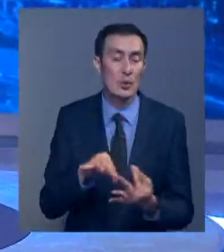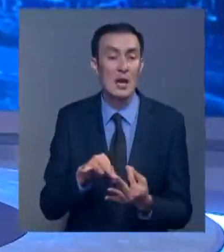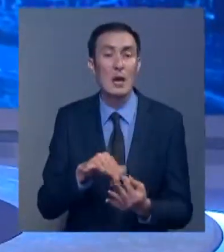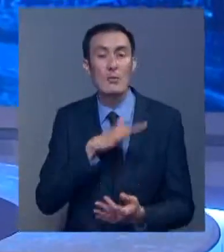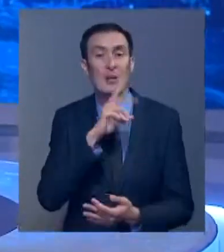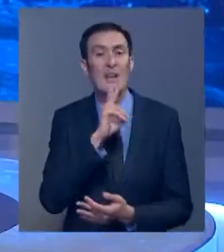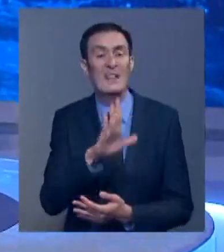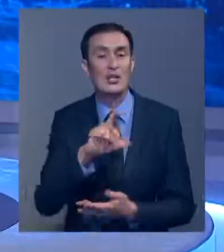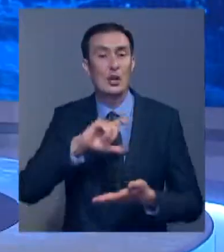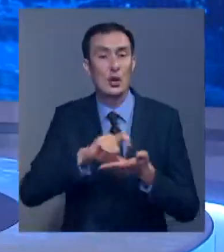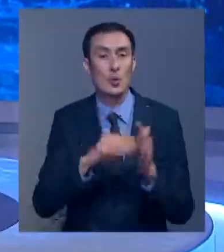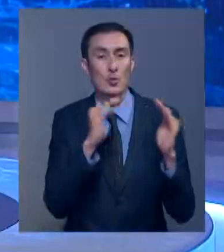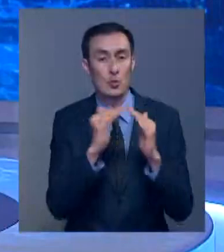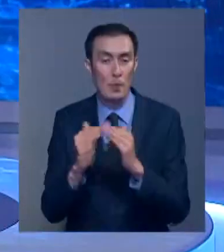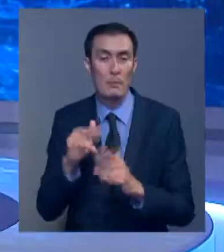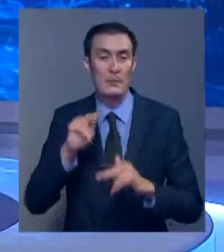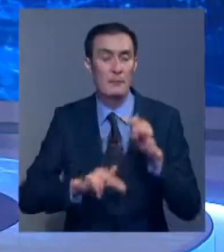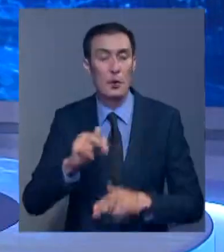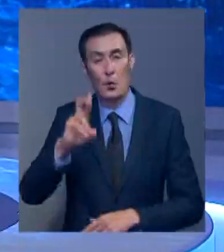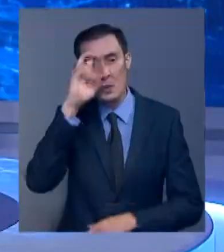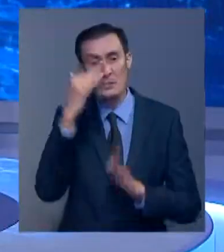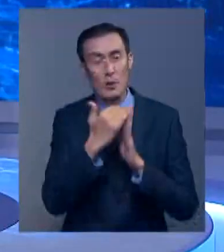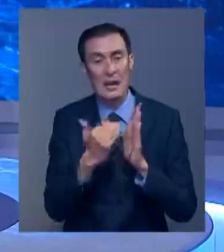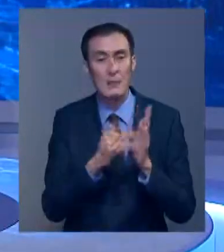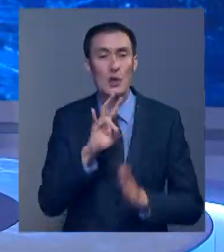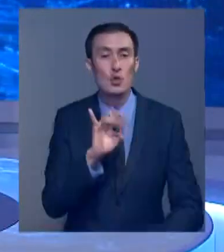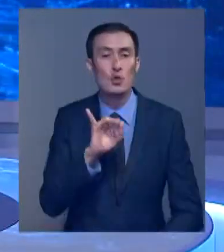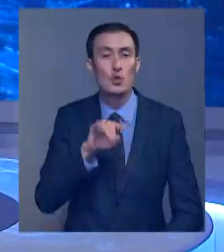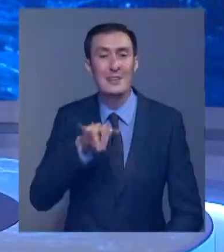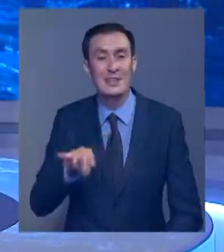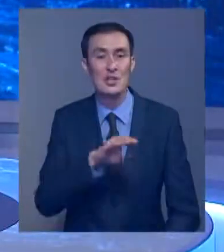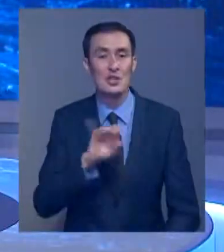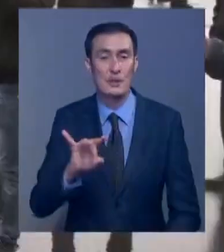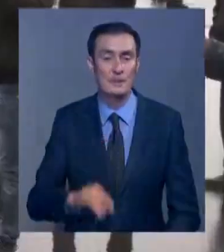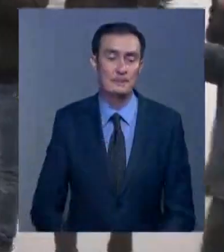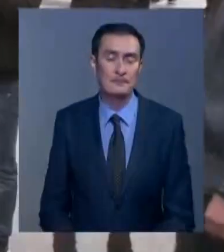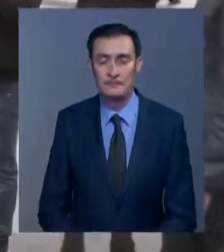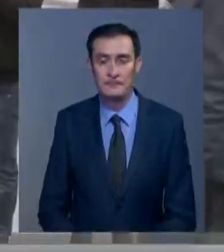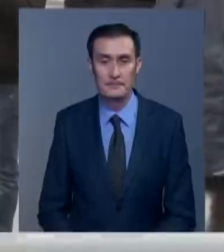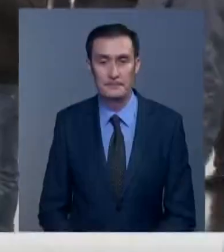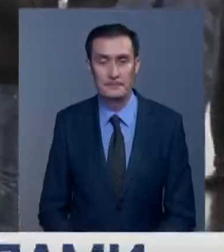Многоквартирный дом построен в микрорайоне Сарыарка по государственной программе «Нурлы жер».